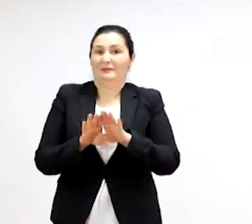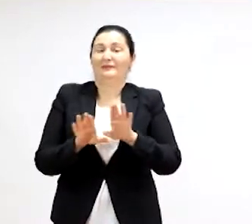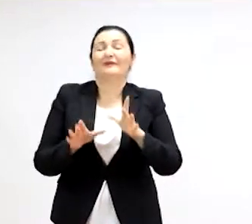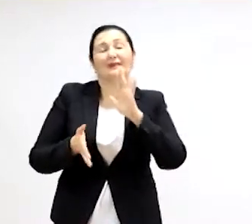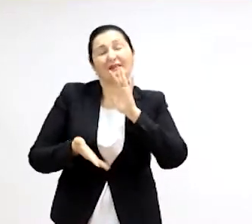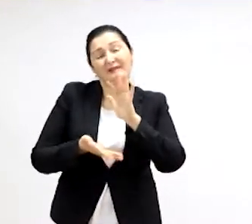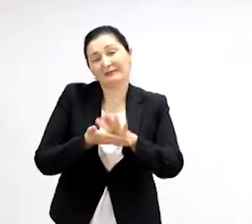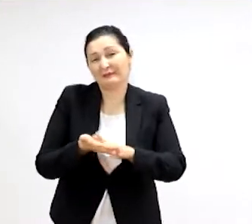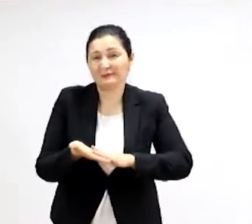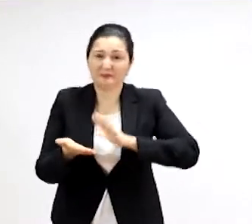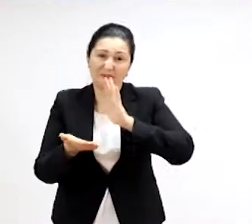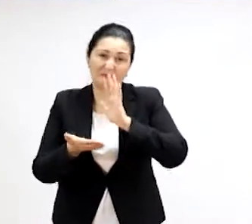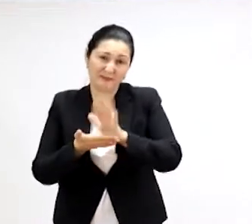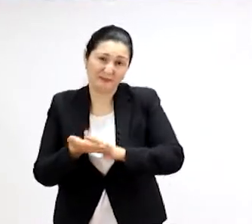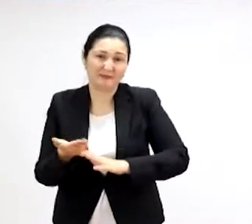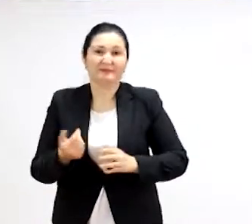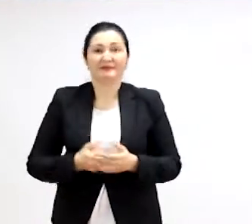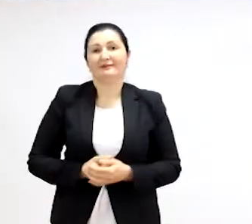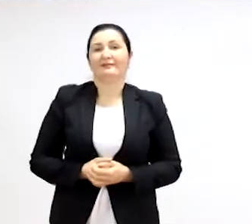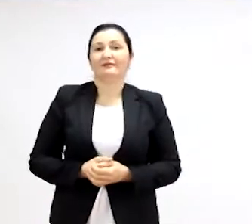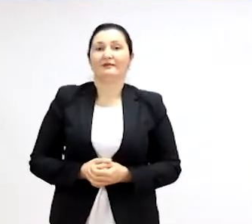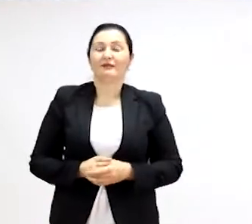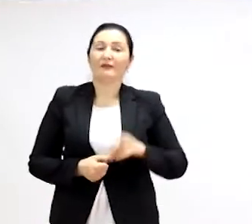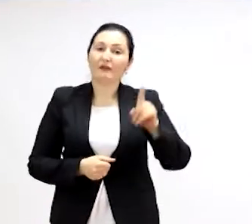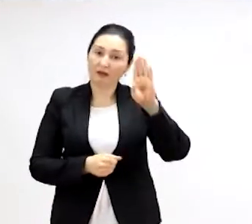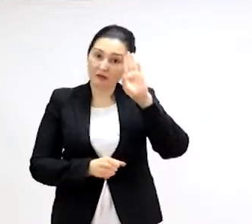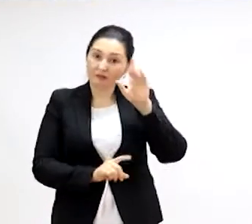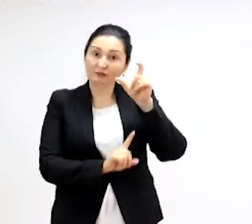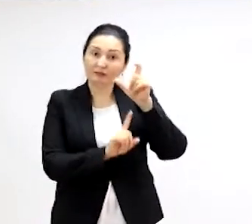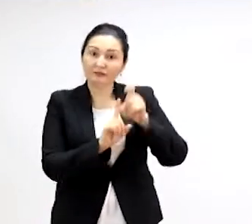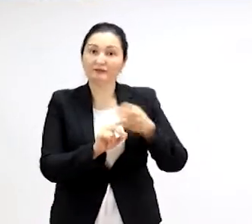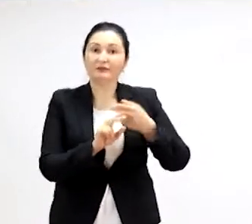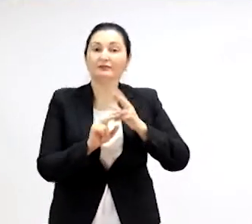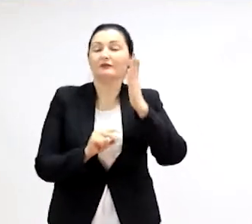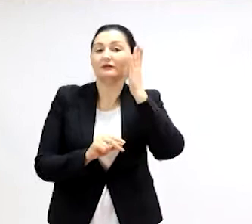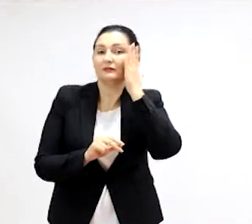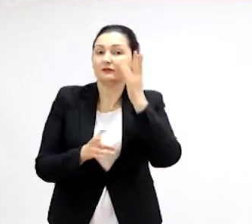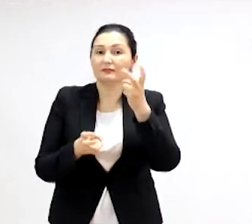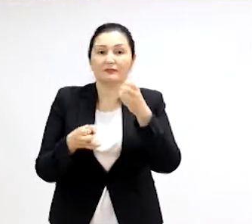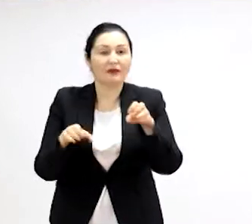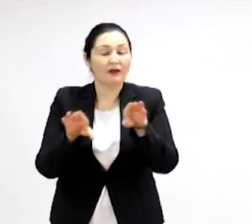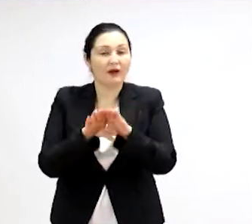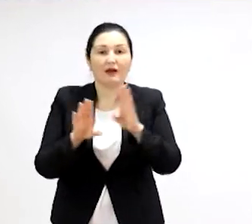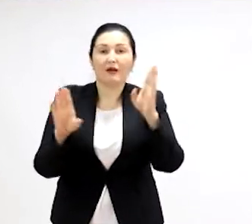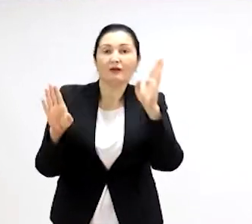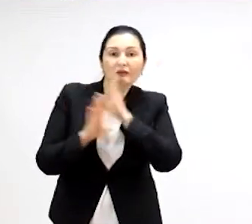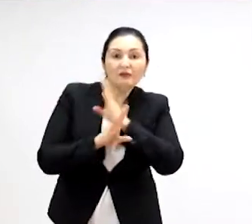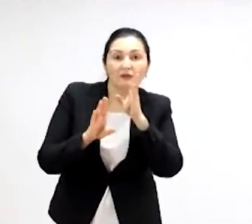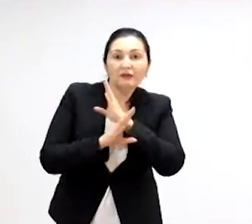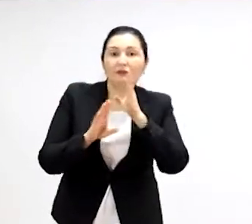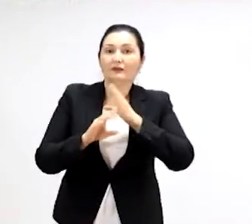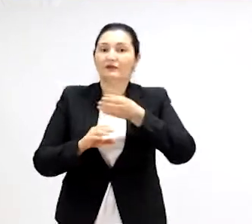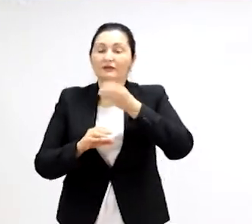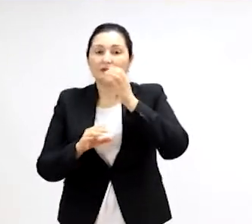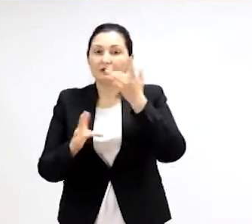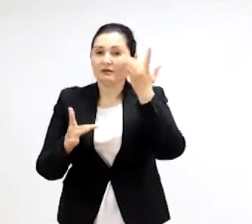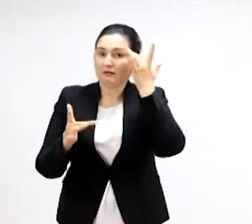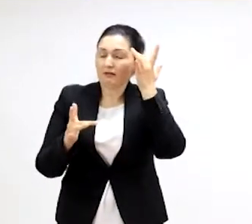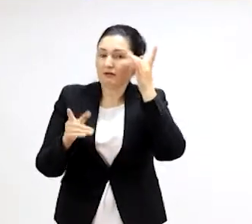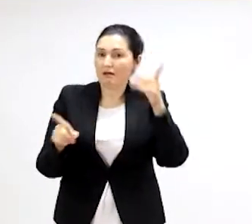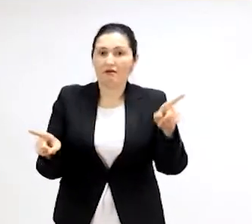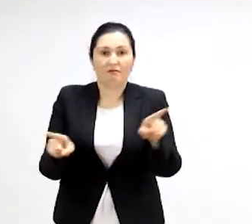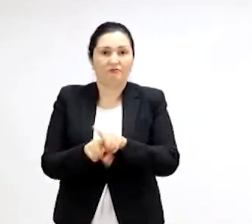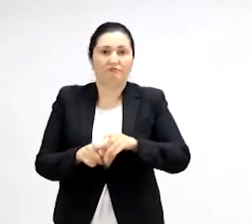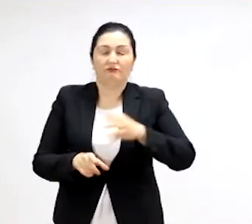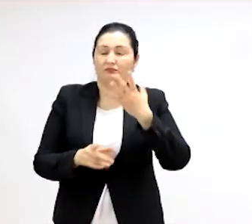бубахшед маро. Азиз ҷон, ту медони ки хоб ба мисли обу ҳаво ба инсон чизи